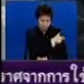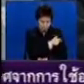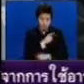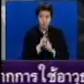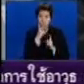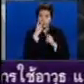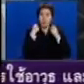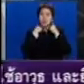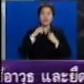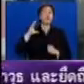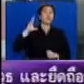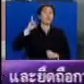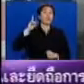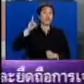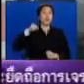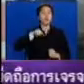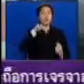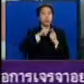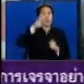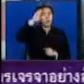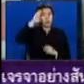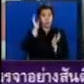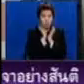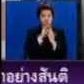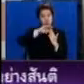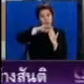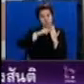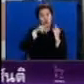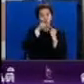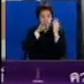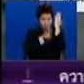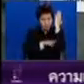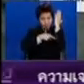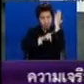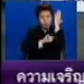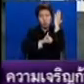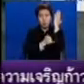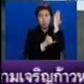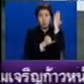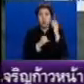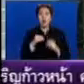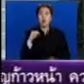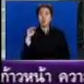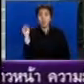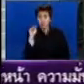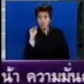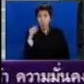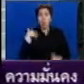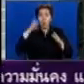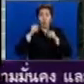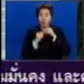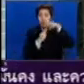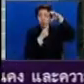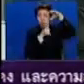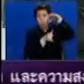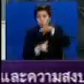ย่างผ้าพันคอสีชมพูคือตำรวจตะเวนชายแดนจากจังหวัดประจวบคีรีขันธ์สีม่วงคือสอ.หรือพลร่มค่ายนเ